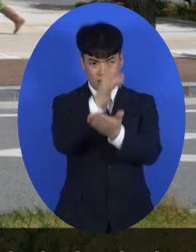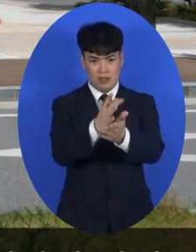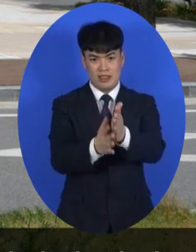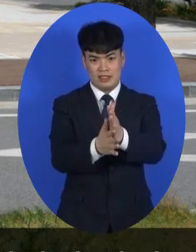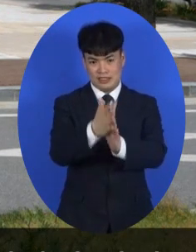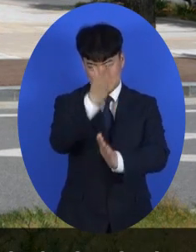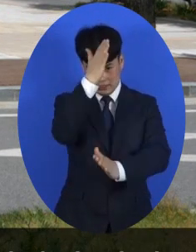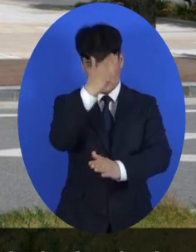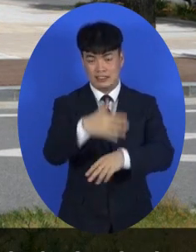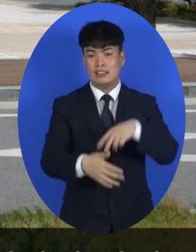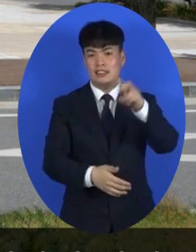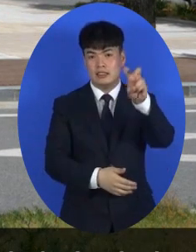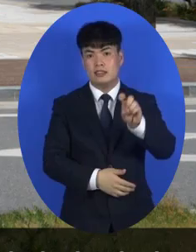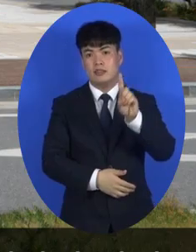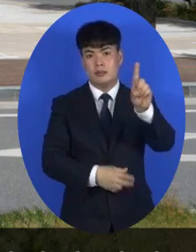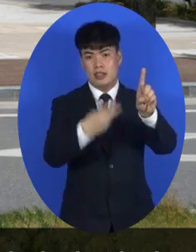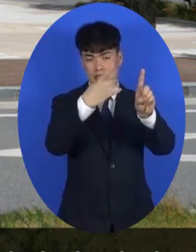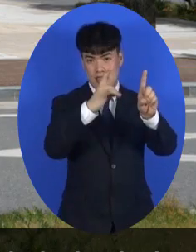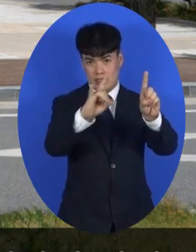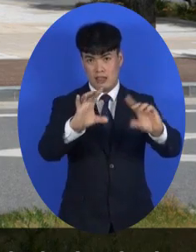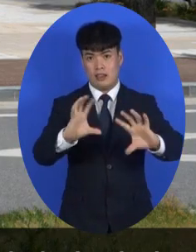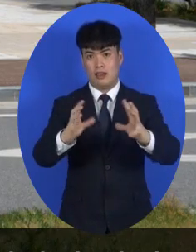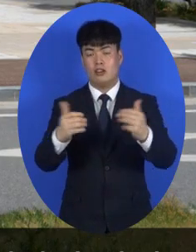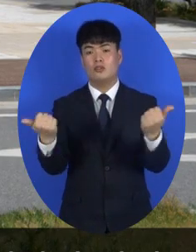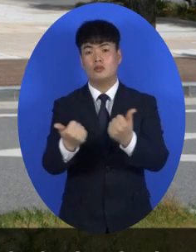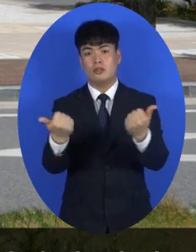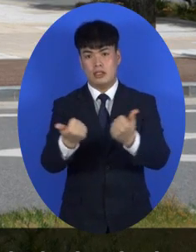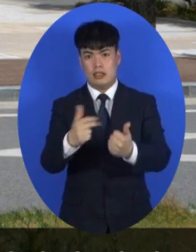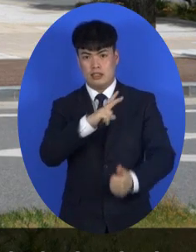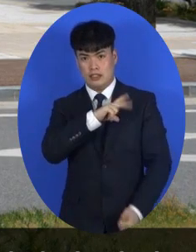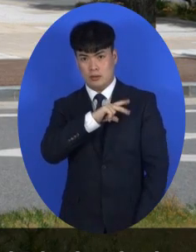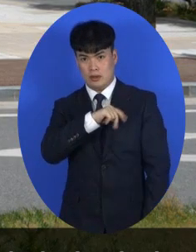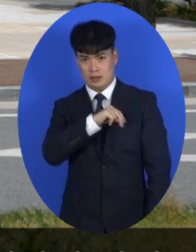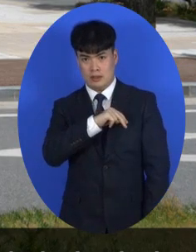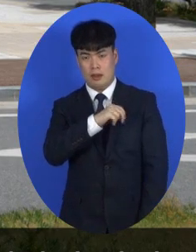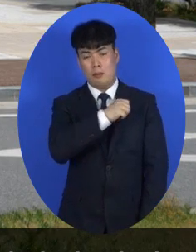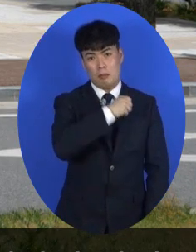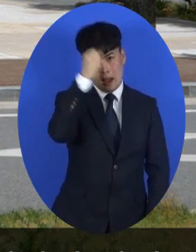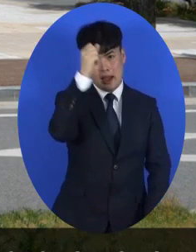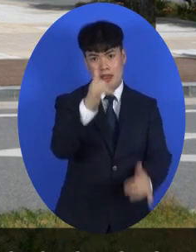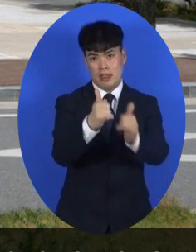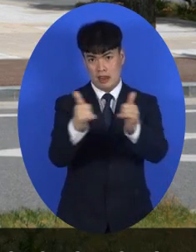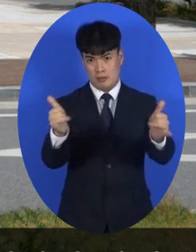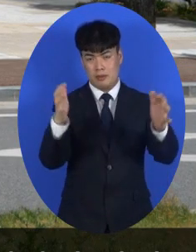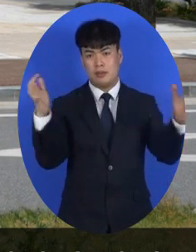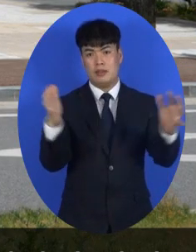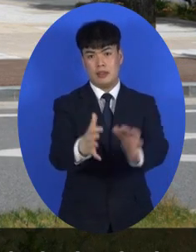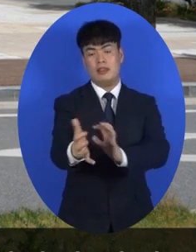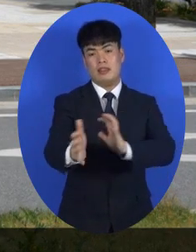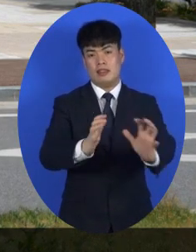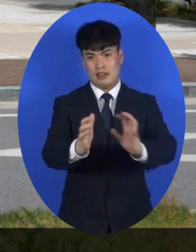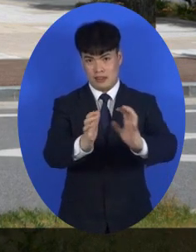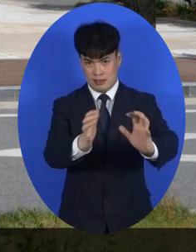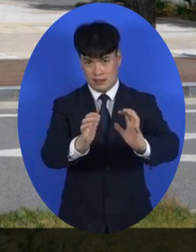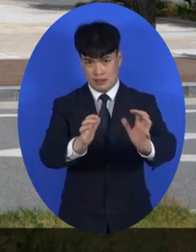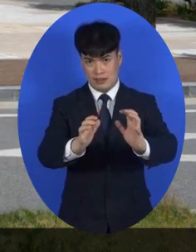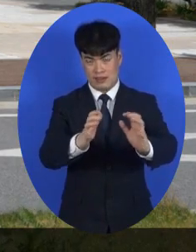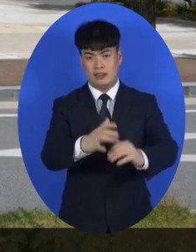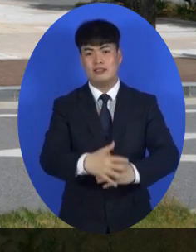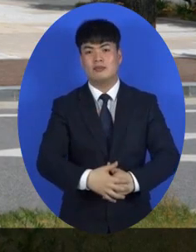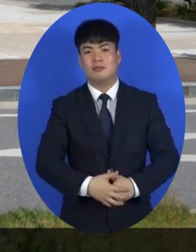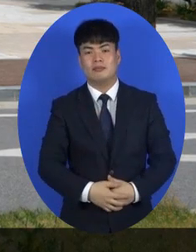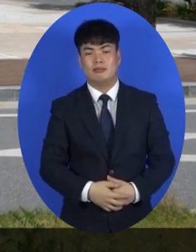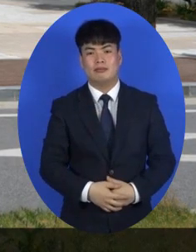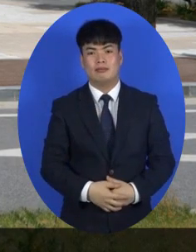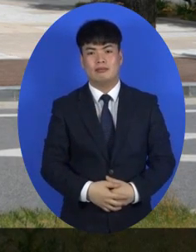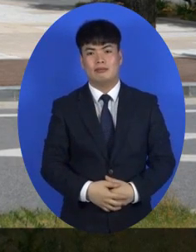천안시는 제21대 국회의원 당선인과 간담회를 열고 지역 현안 해결과 국비 예산 확보 등 천안시 발전 방향에 대한 의견을